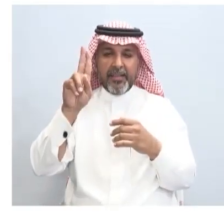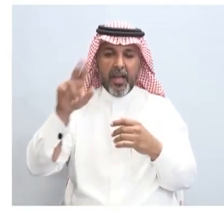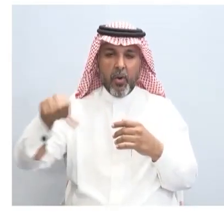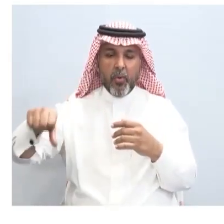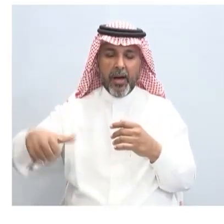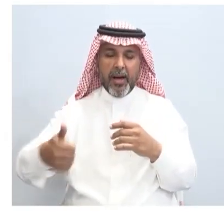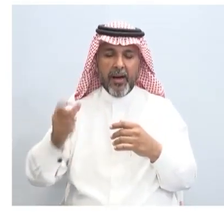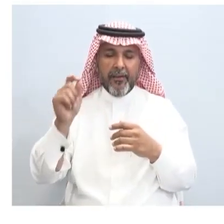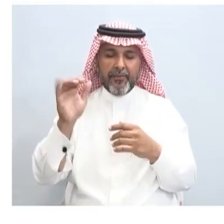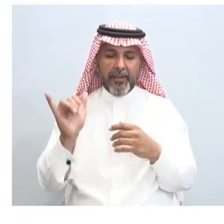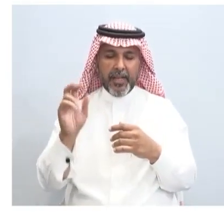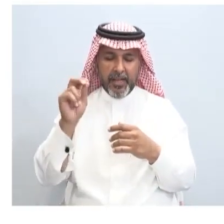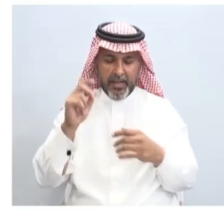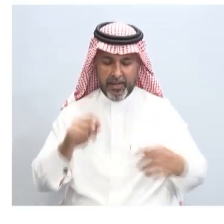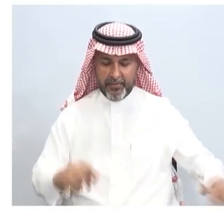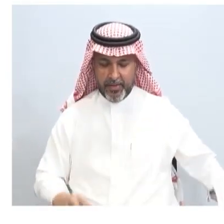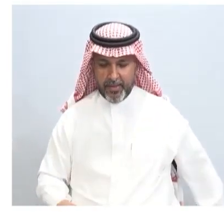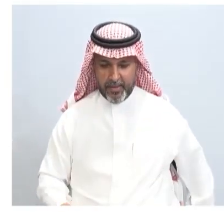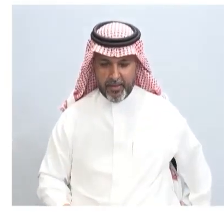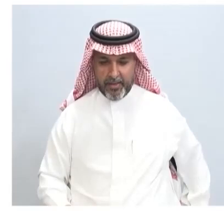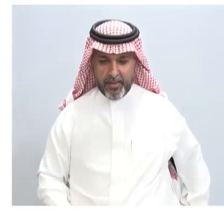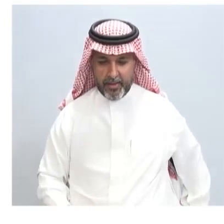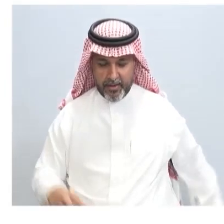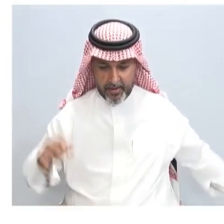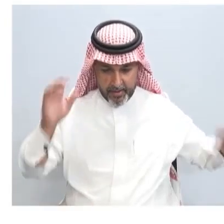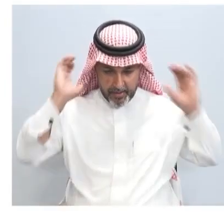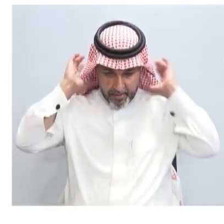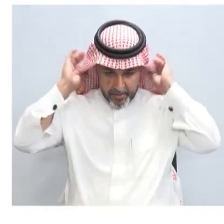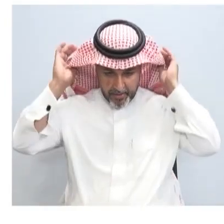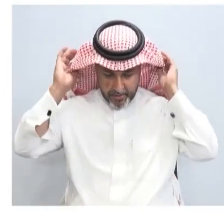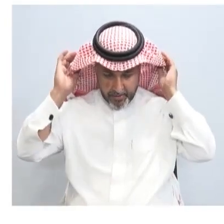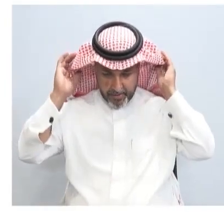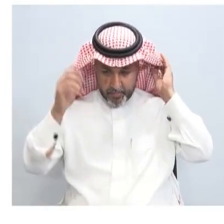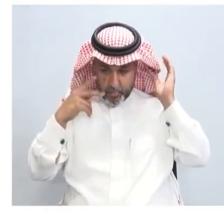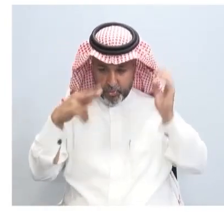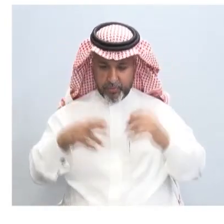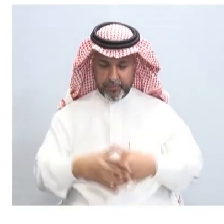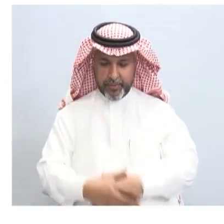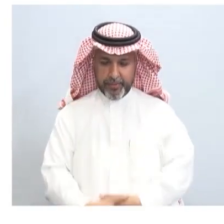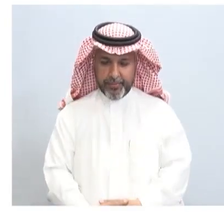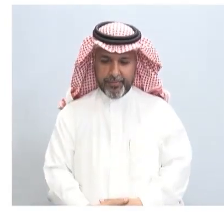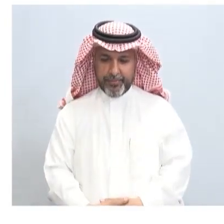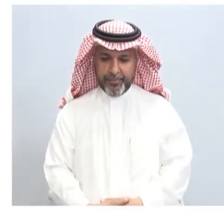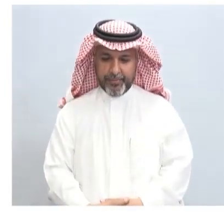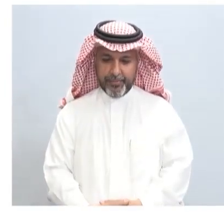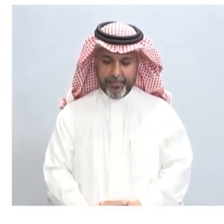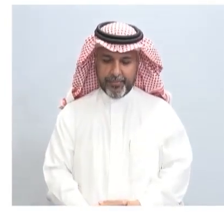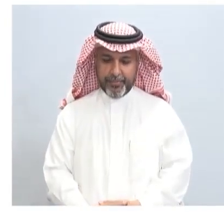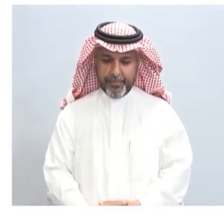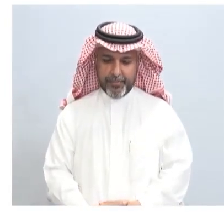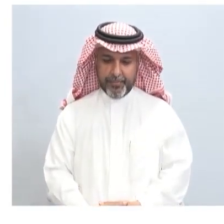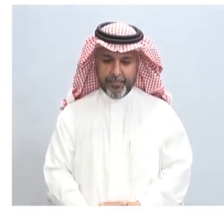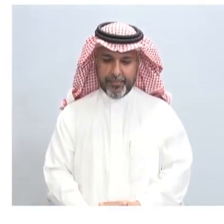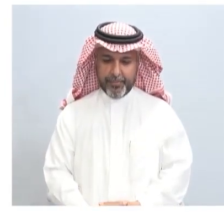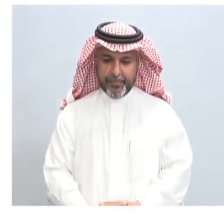هو التوافيق والتباديل كلها عشوائي سواء التباديل والتوافيق كلها يكون فيها كلمه عشوائيه لكن الكلام